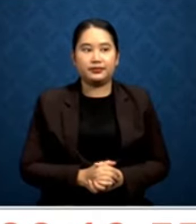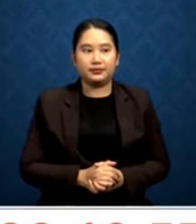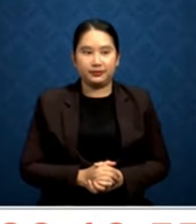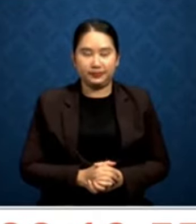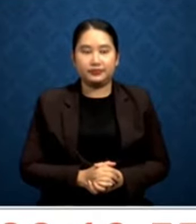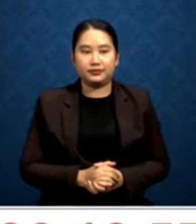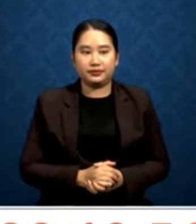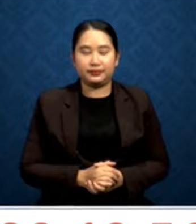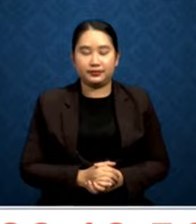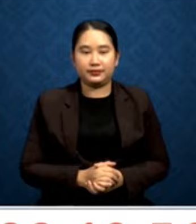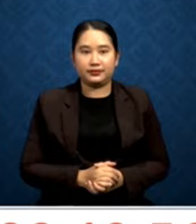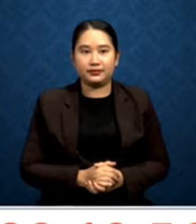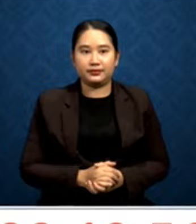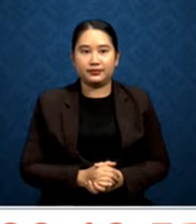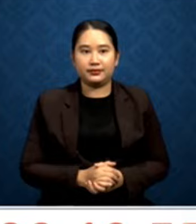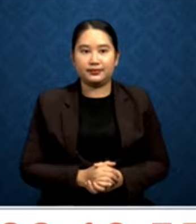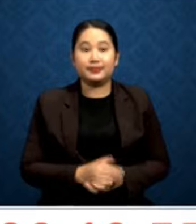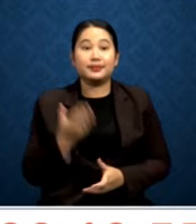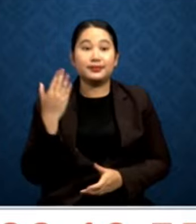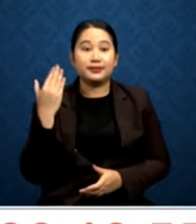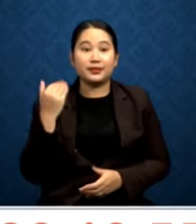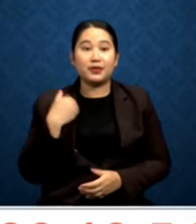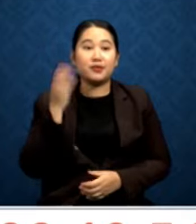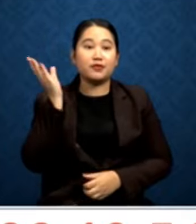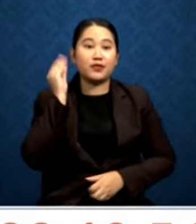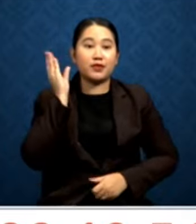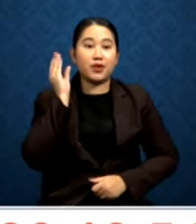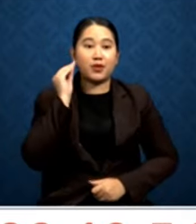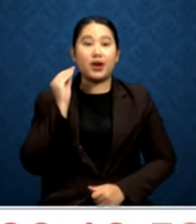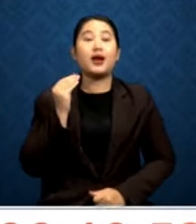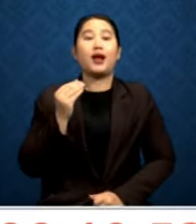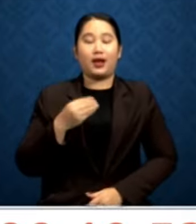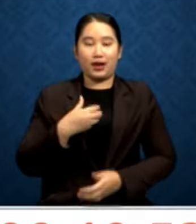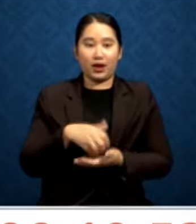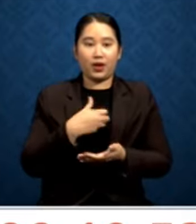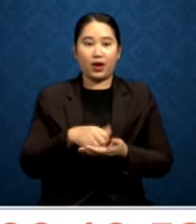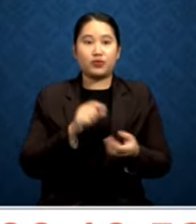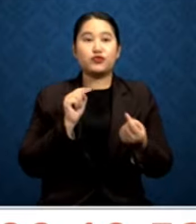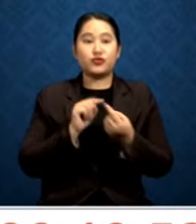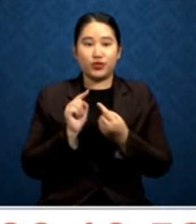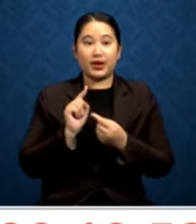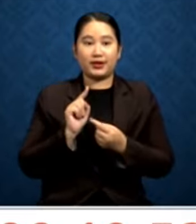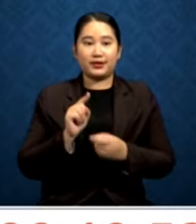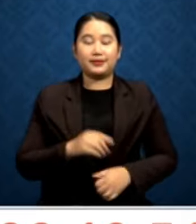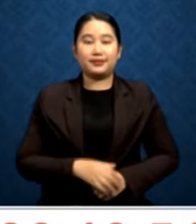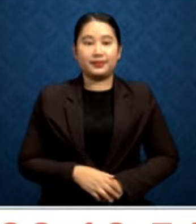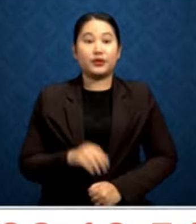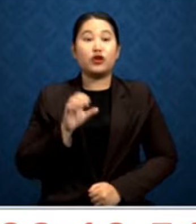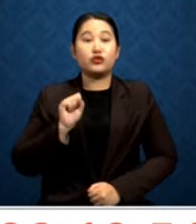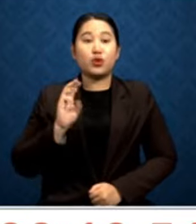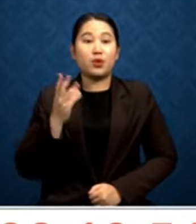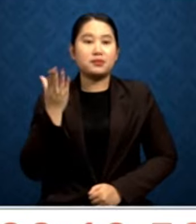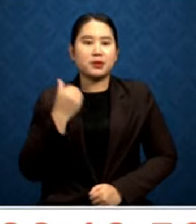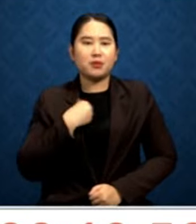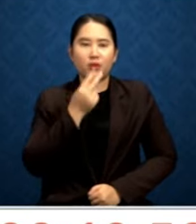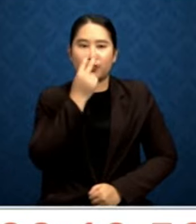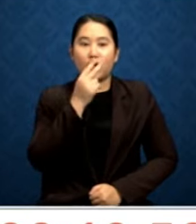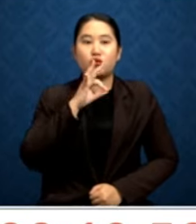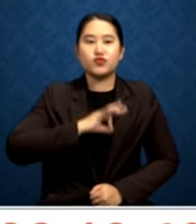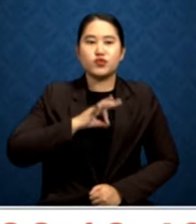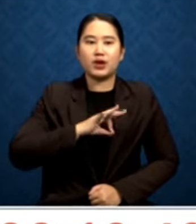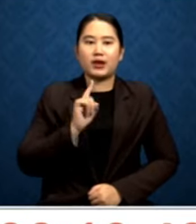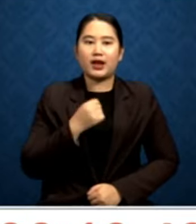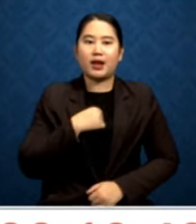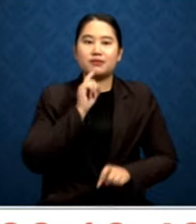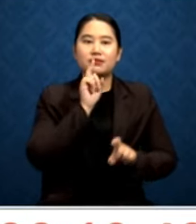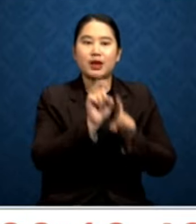สิ่งที่เราเจอ เมื่อกี้ผมฟังพี่สอนรณีนะฮะ ท่าน ธ่านเซลันีผมรู้สึทำไมเรามี